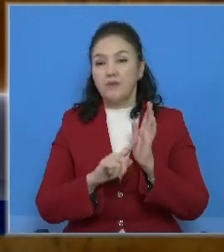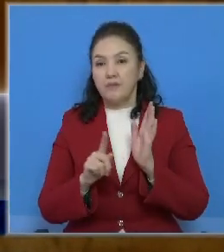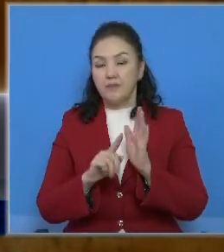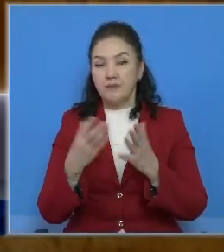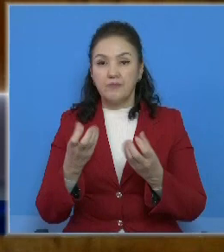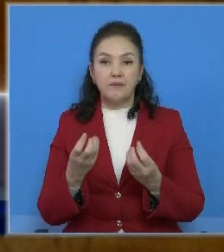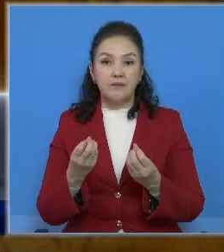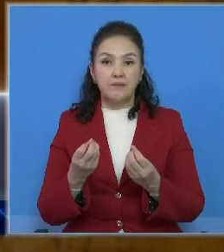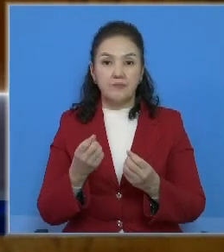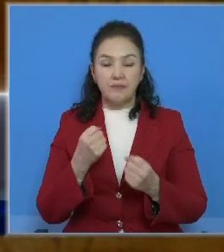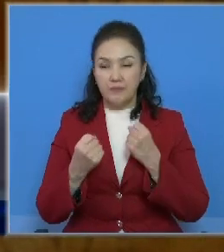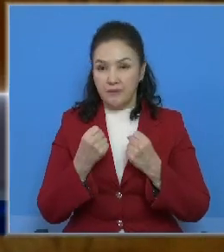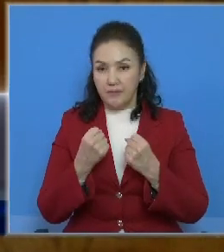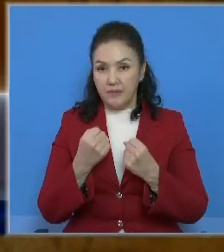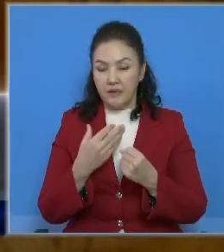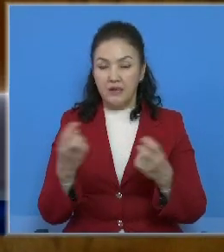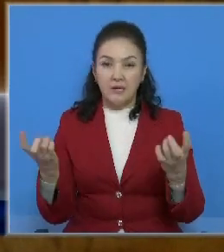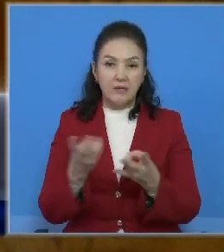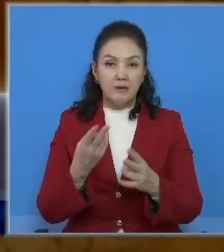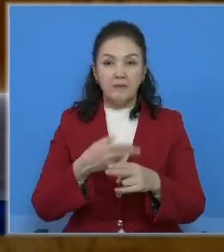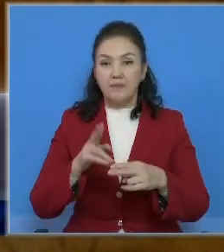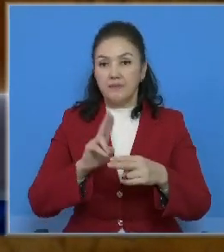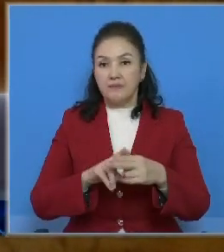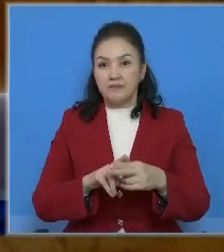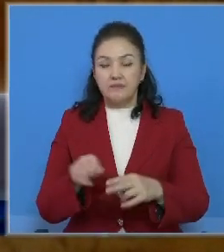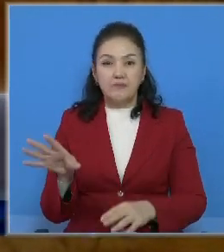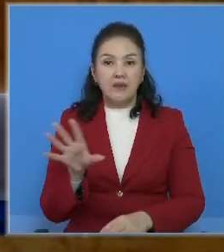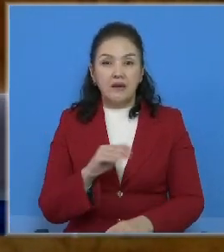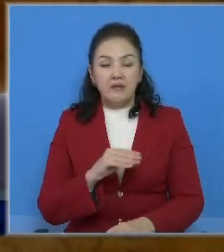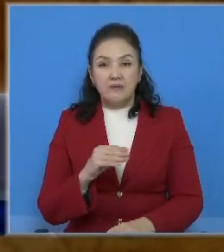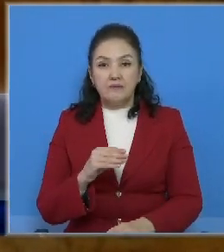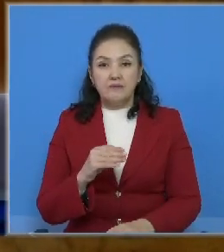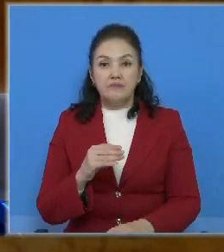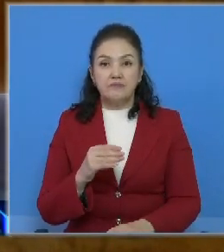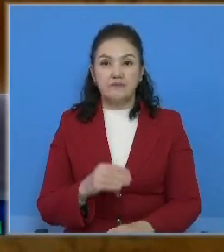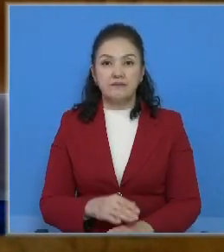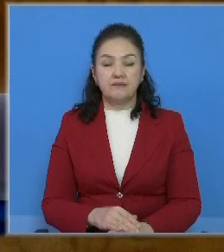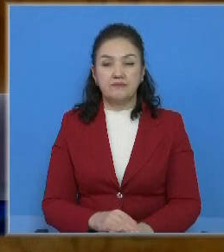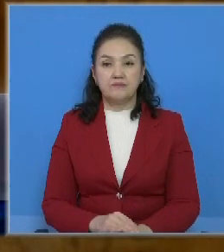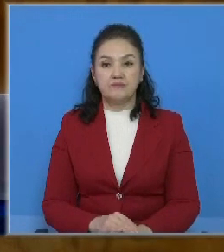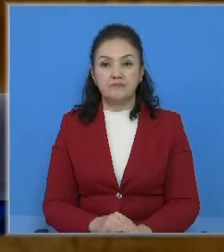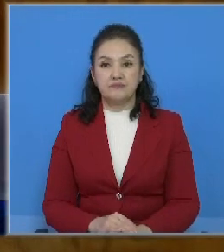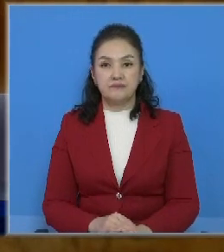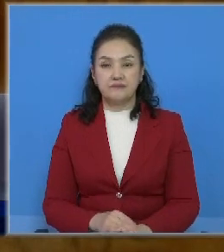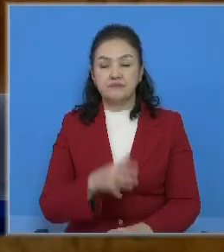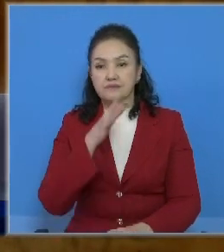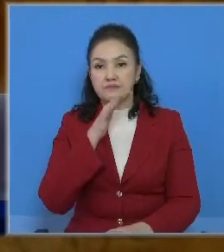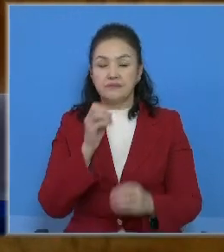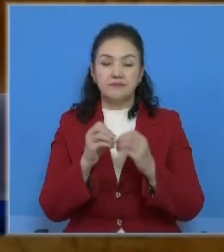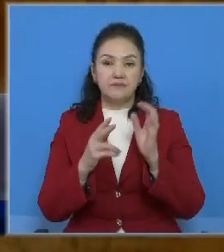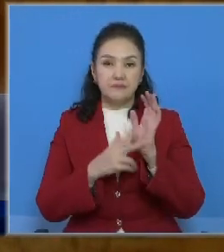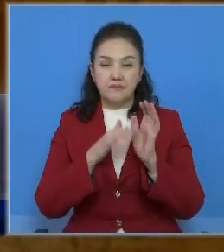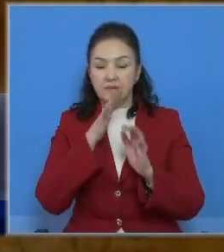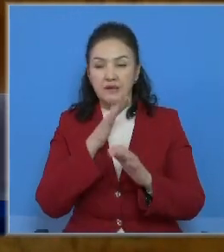және тұрақтылық қажет, сол себептен барлығымызда жаңағы жасы 18-ге